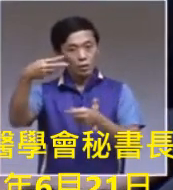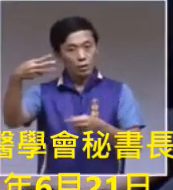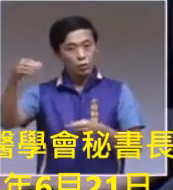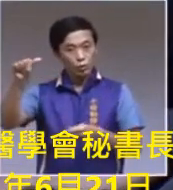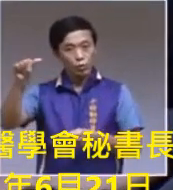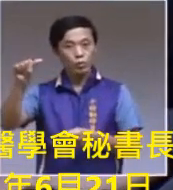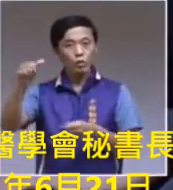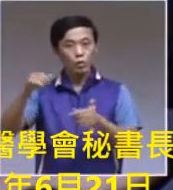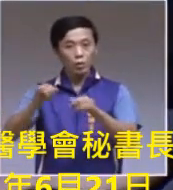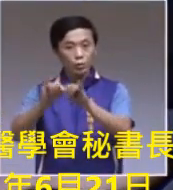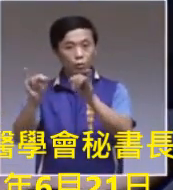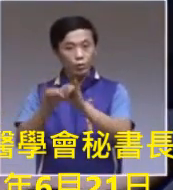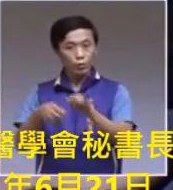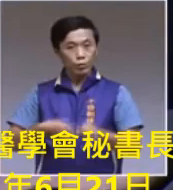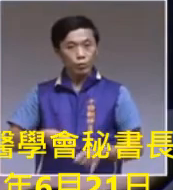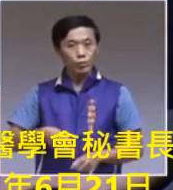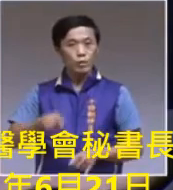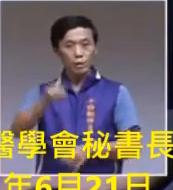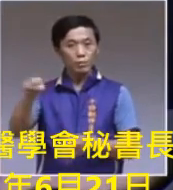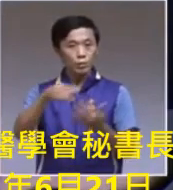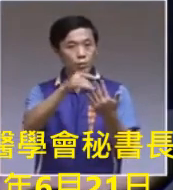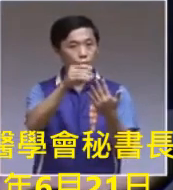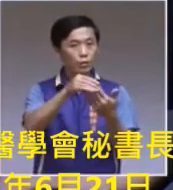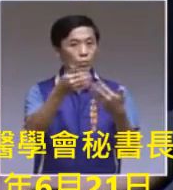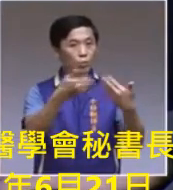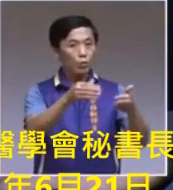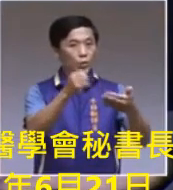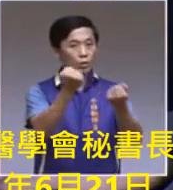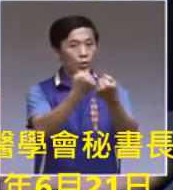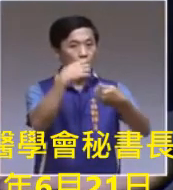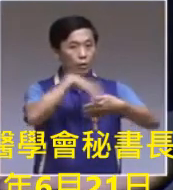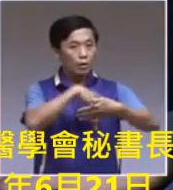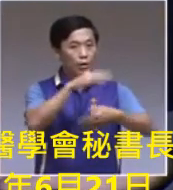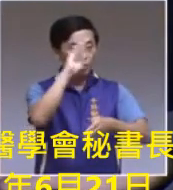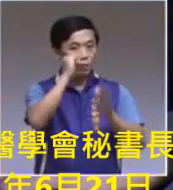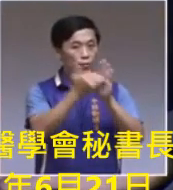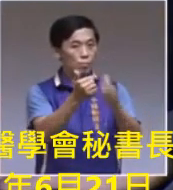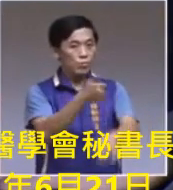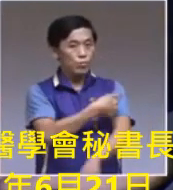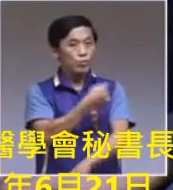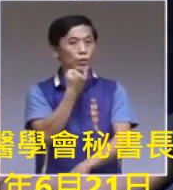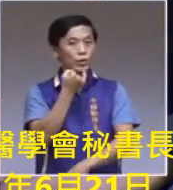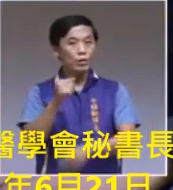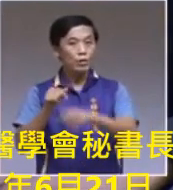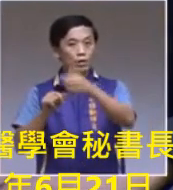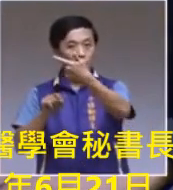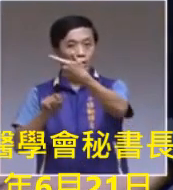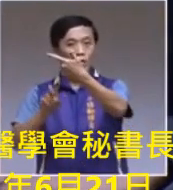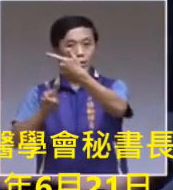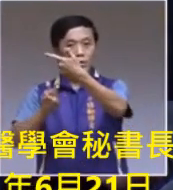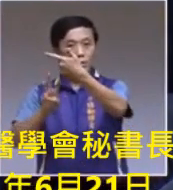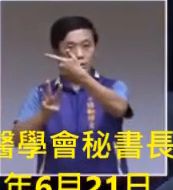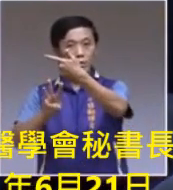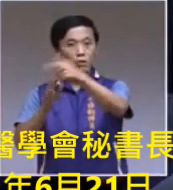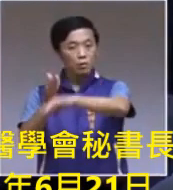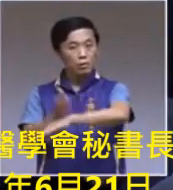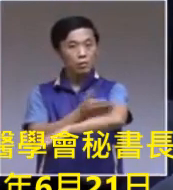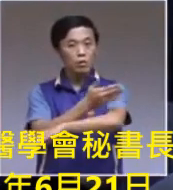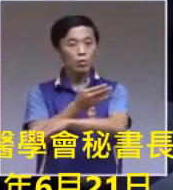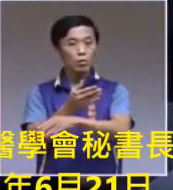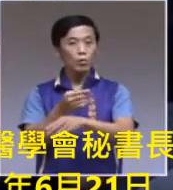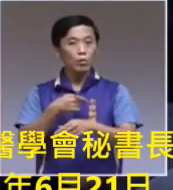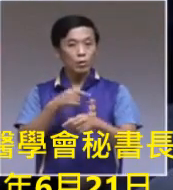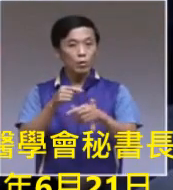一到五类的孕妇都可以选择莫德纳疫苗的一个治疗。那在6月23日以后，那我们扩大